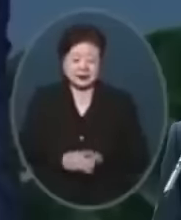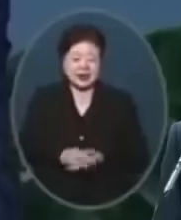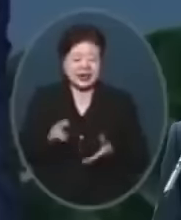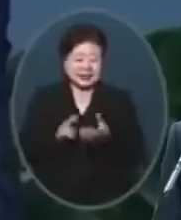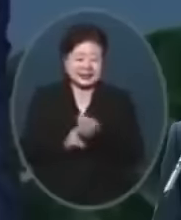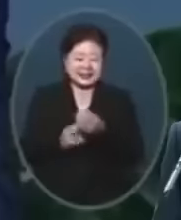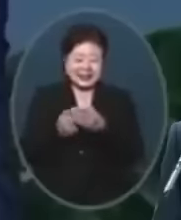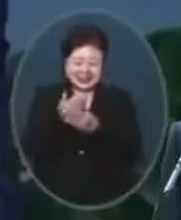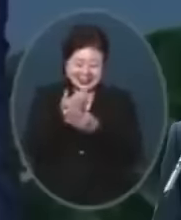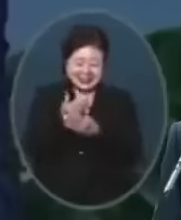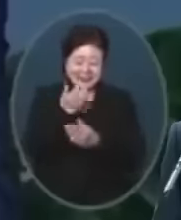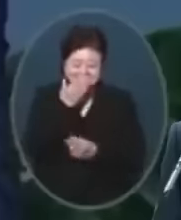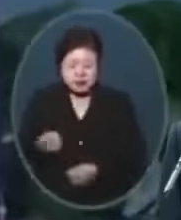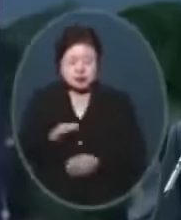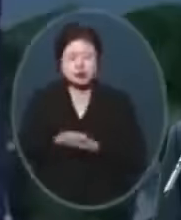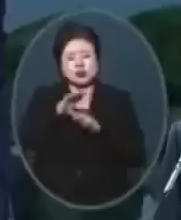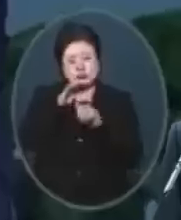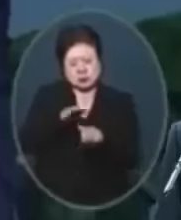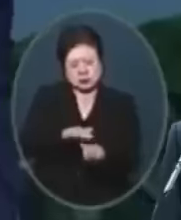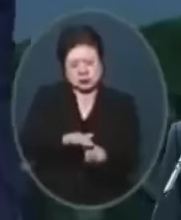기적이 일어날 수 있게 되는 것입니다.